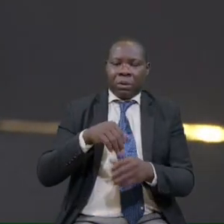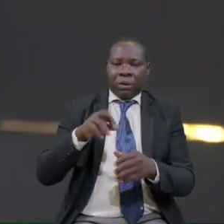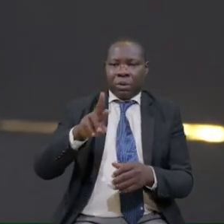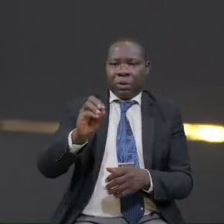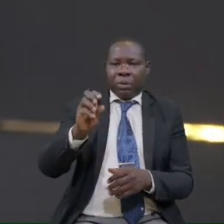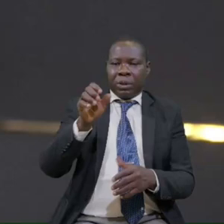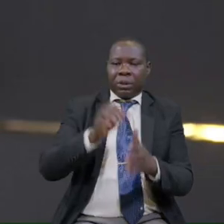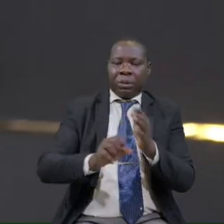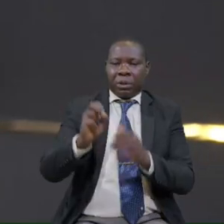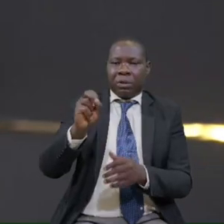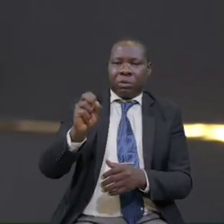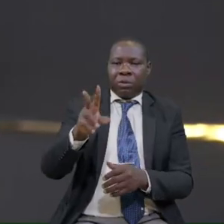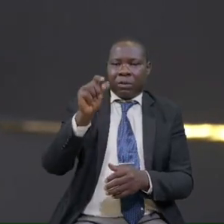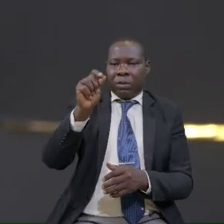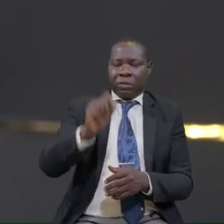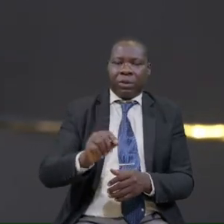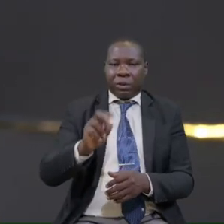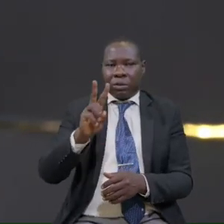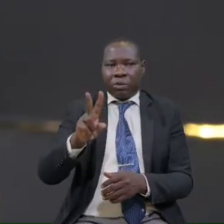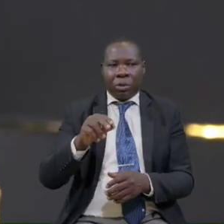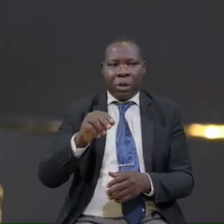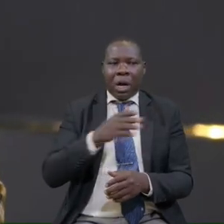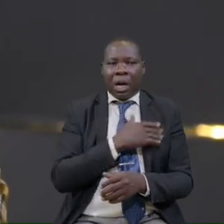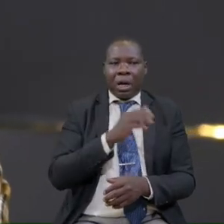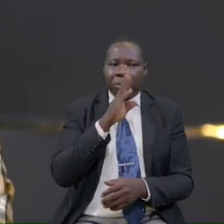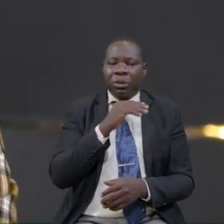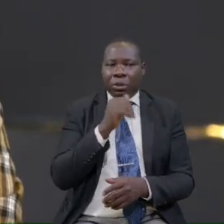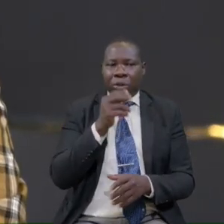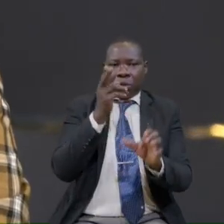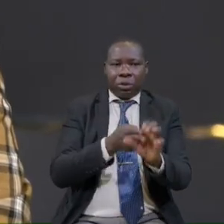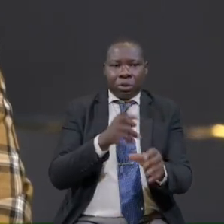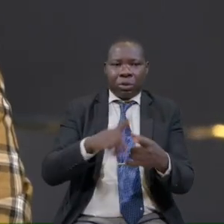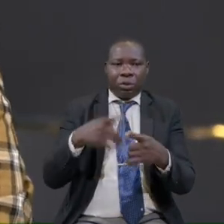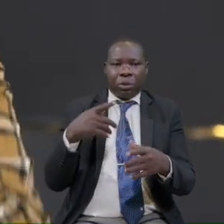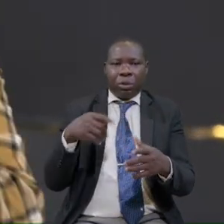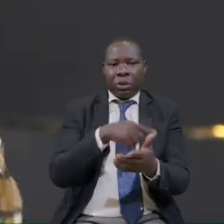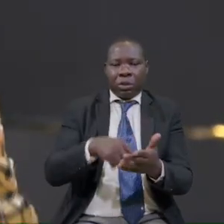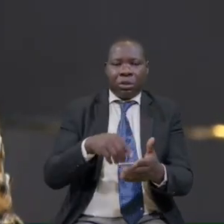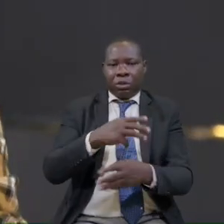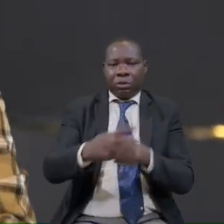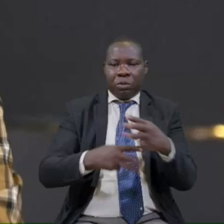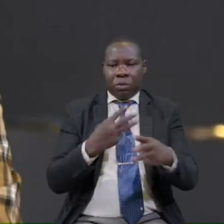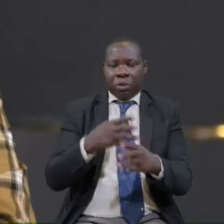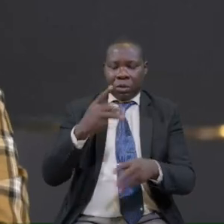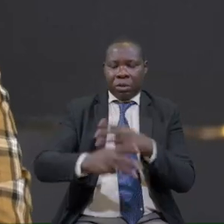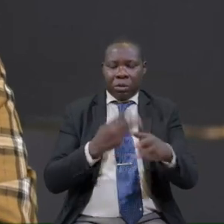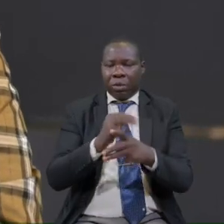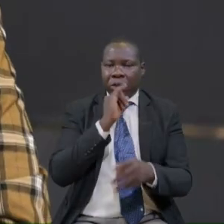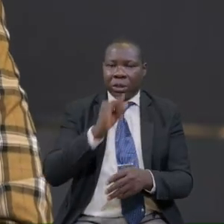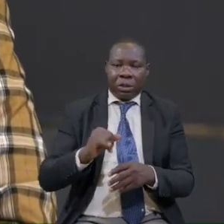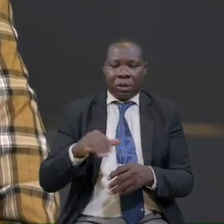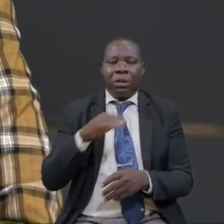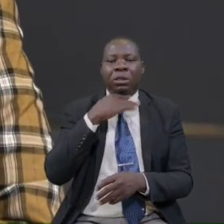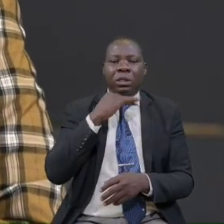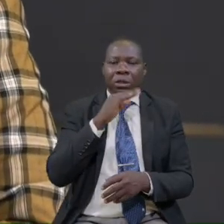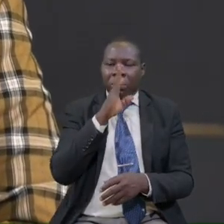Ne vous conformez pas au siècle présent. Le monde est sale. Ne vous conformez